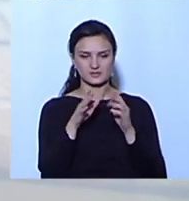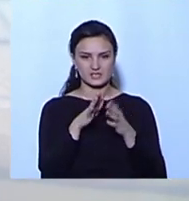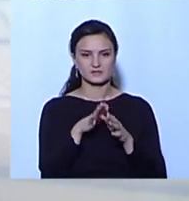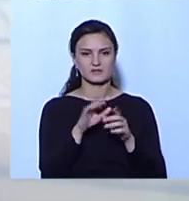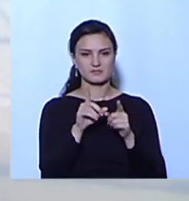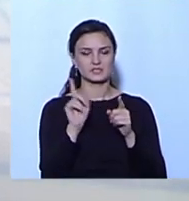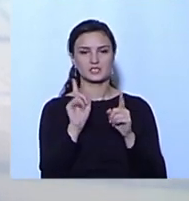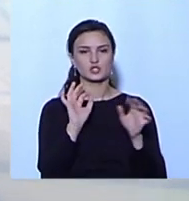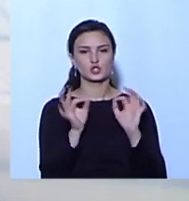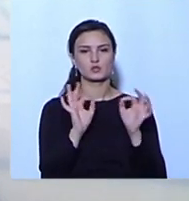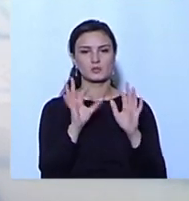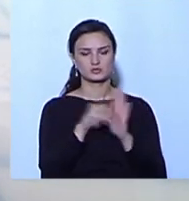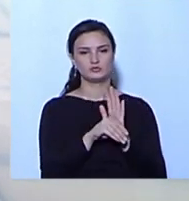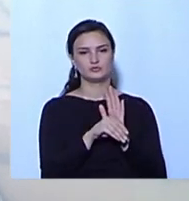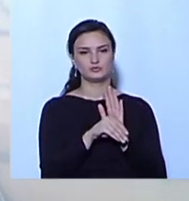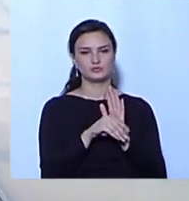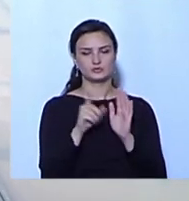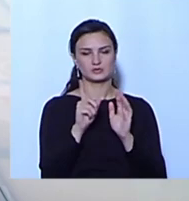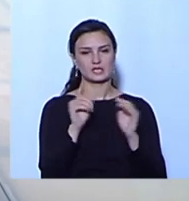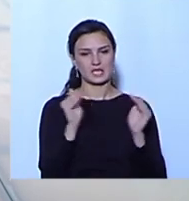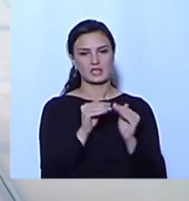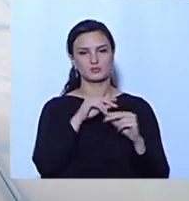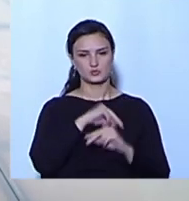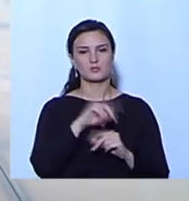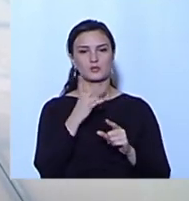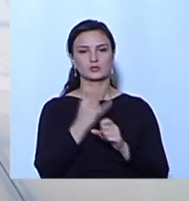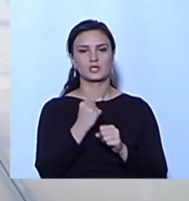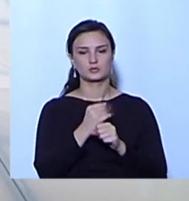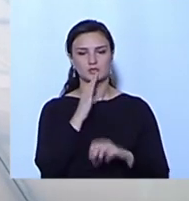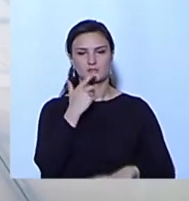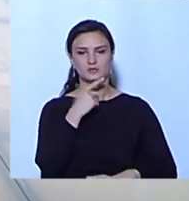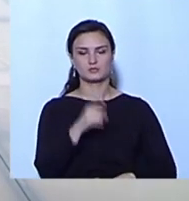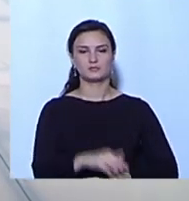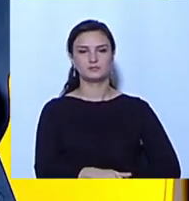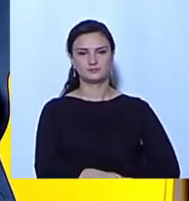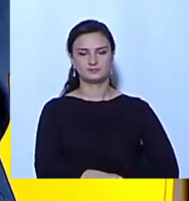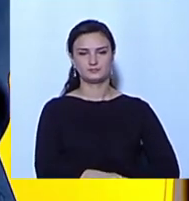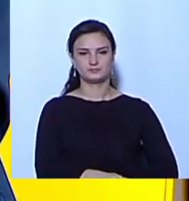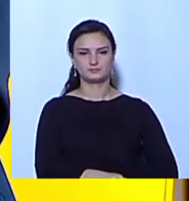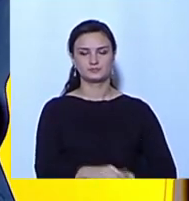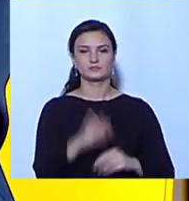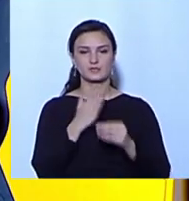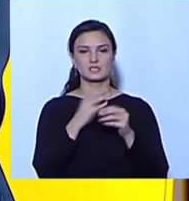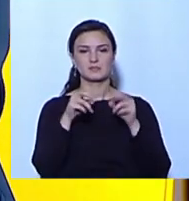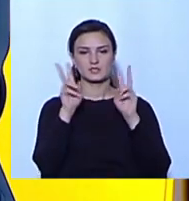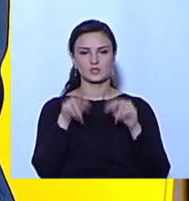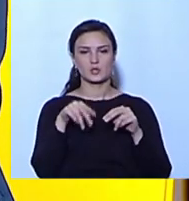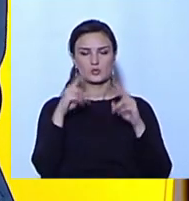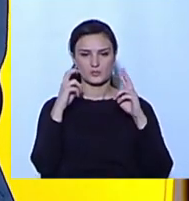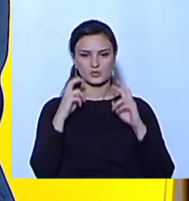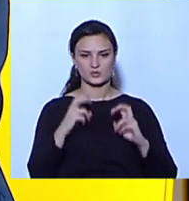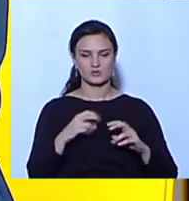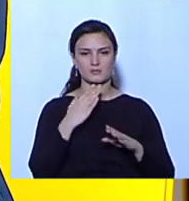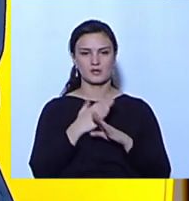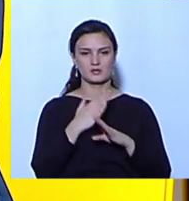რაღაცა ის რაც ნორმაში სანამ ახალგაზრდა იყავი ნაკლებ შრომობდი. რა უნდა გააკეთოს ამ ქალბატონმა? ის არის არის, არსებობს სპეციალური ფიზიოპროცედურები,